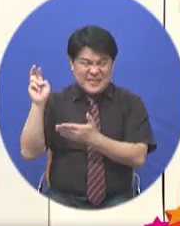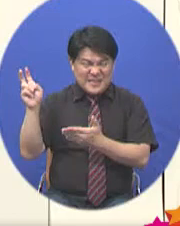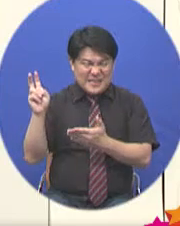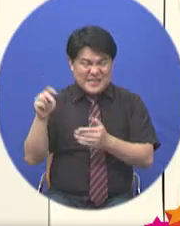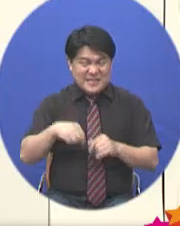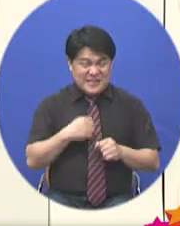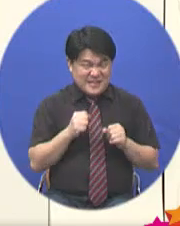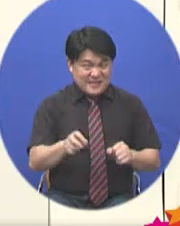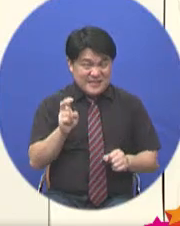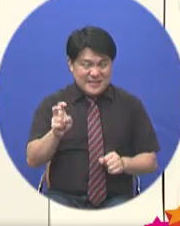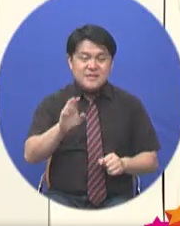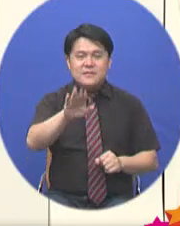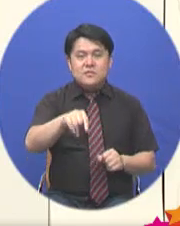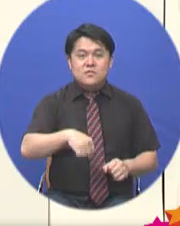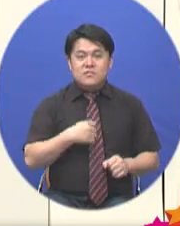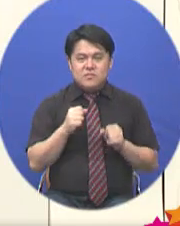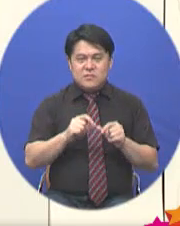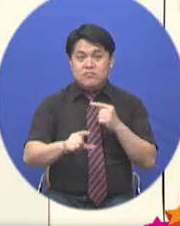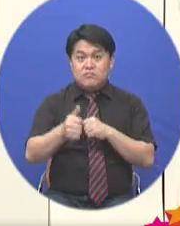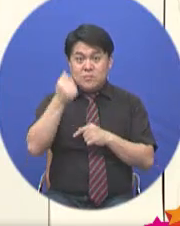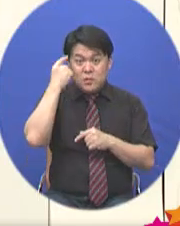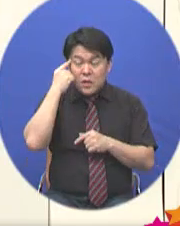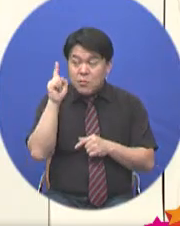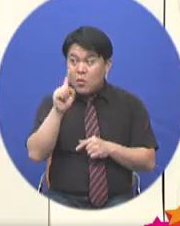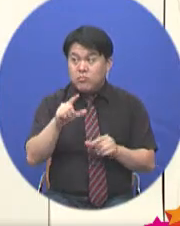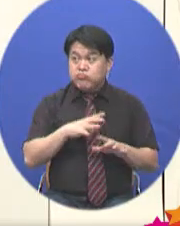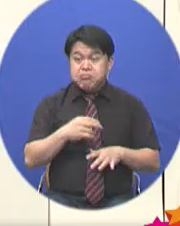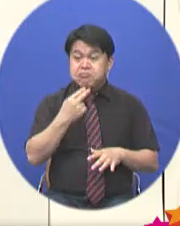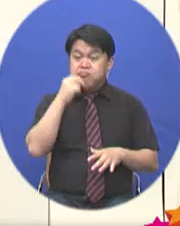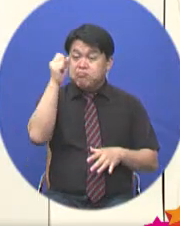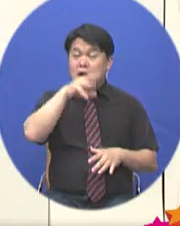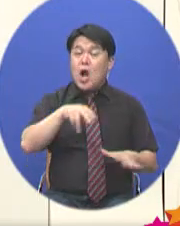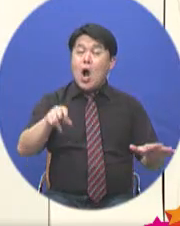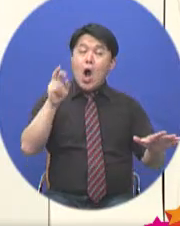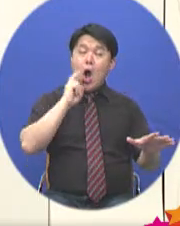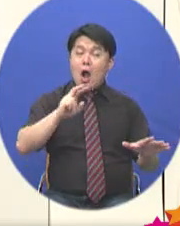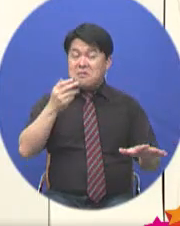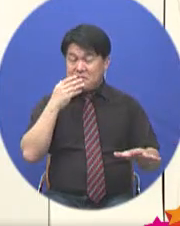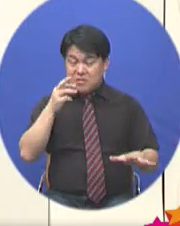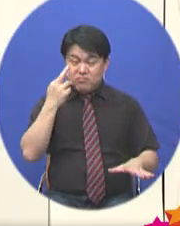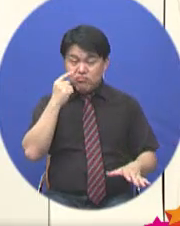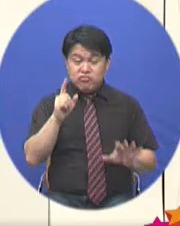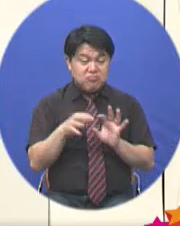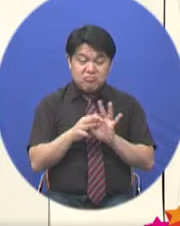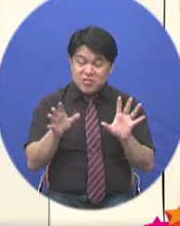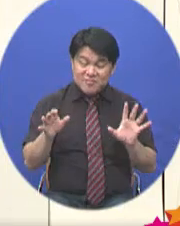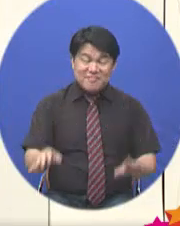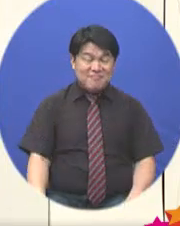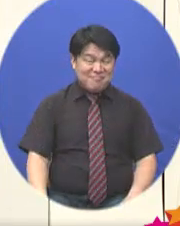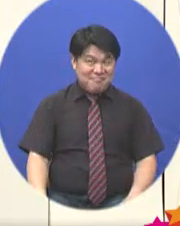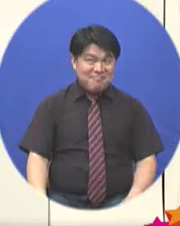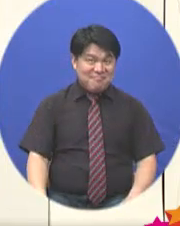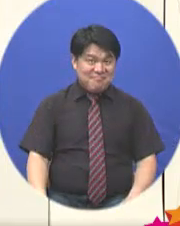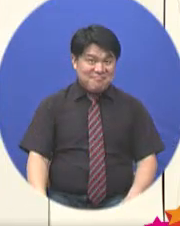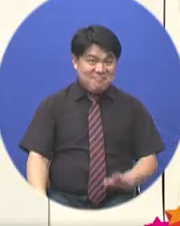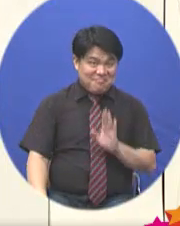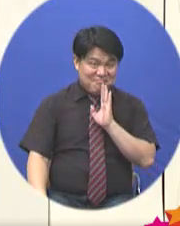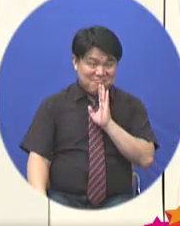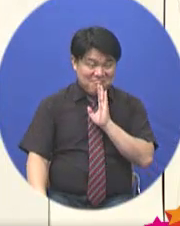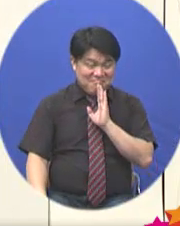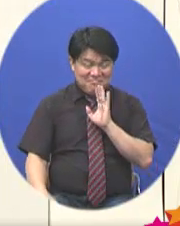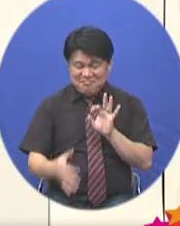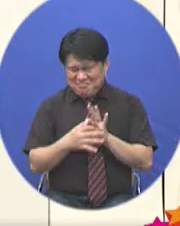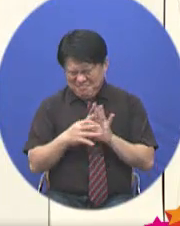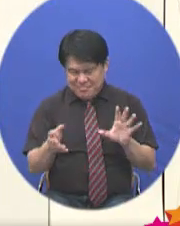그러니까 잘 됐어요. 혼자 있으니까. 네. 까짓 거 뭐 겁날 거 뭐 있어요? 그러면 틀리면 또 어때요? 그럼 틀리면 어때요? 박자놓치면